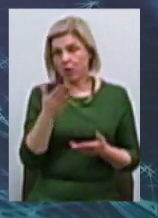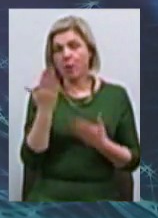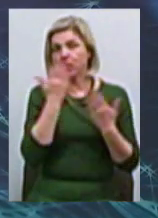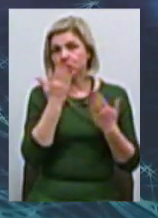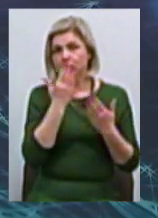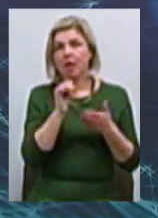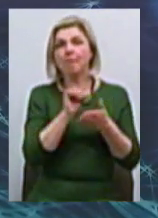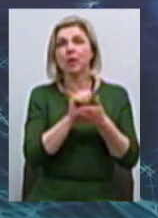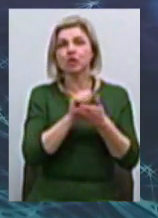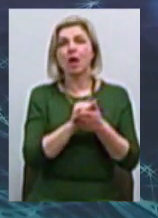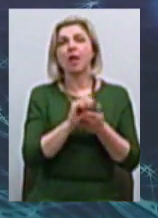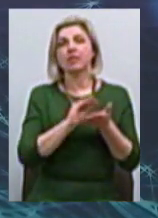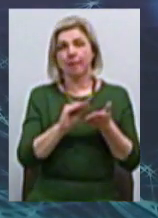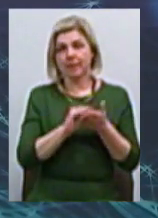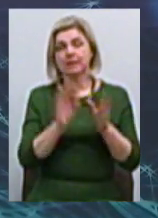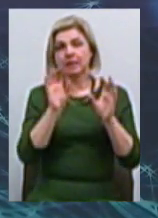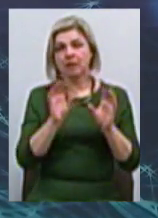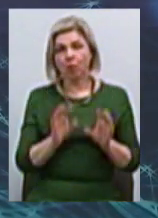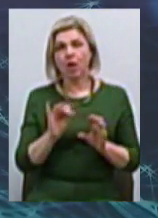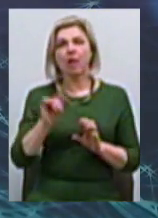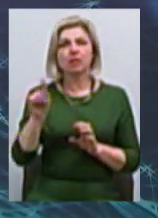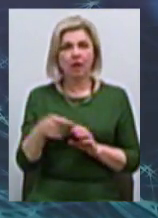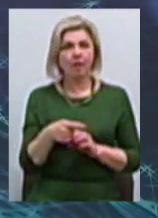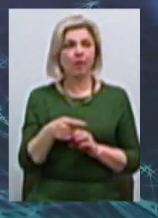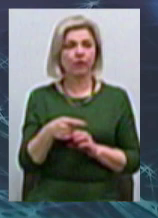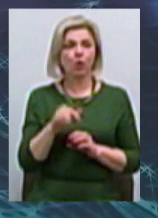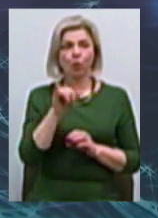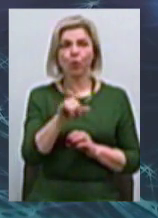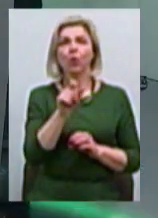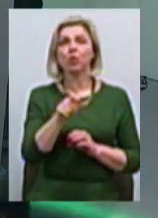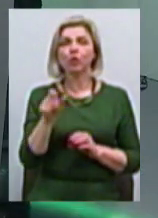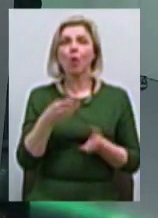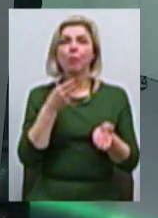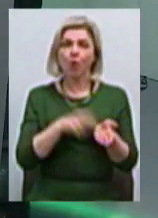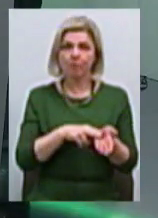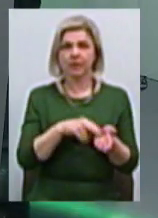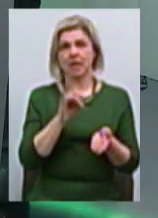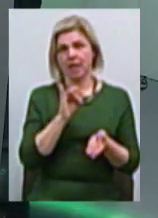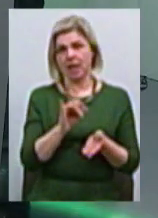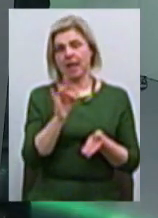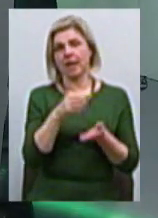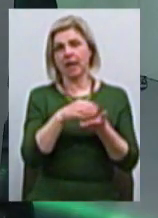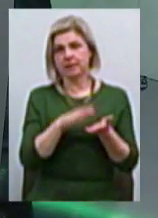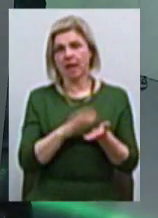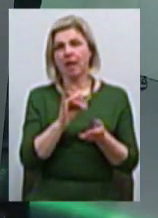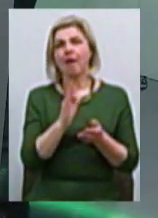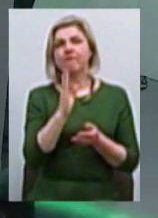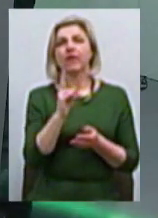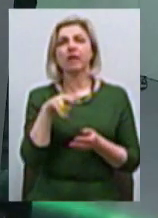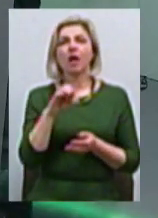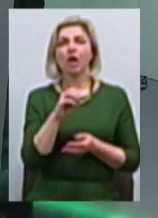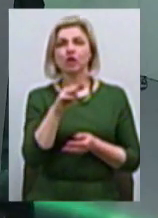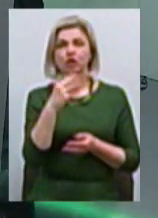печатными буквами написанный закон и требовали, беспрерывно требовали у избирателей прописку, регистрацию, вкладыши к